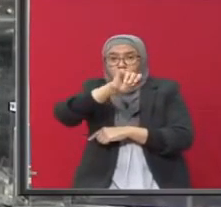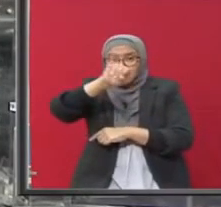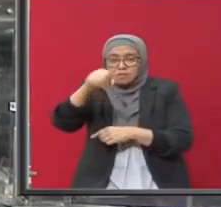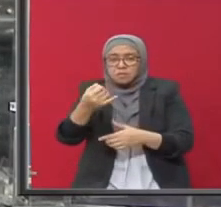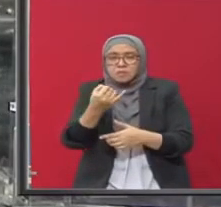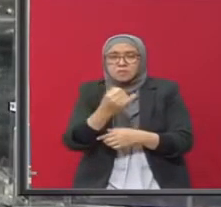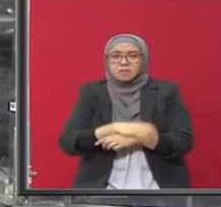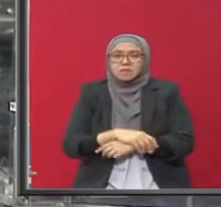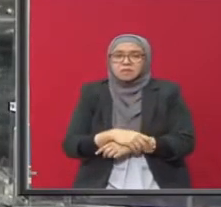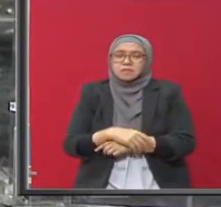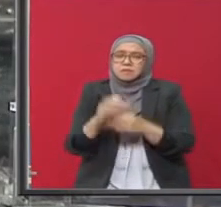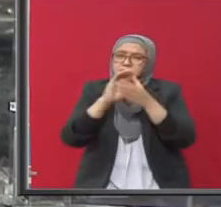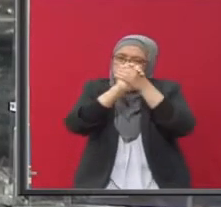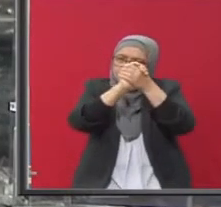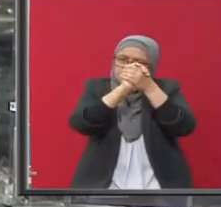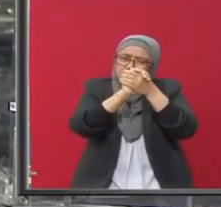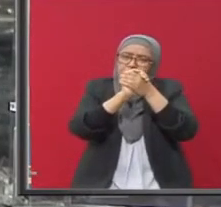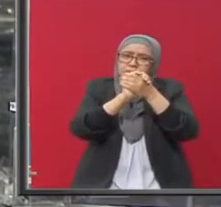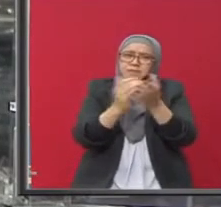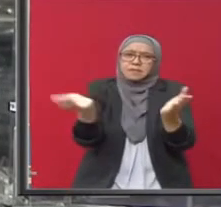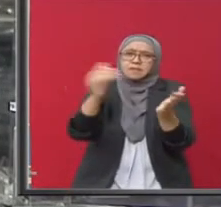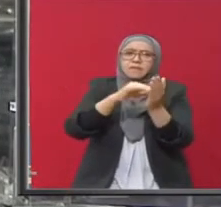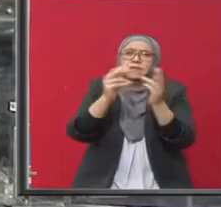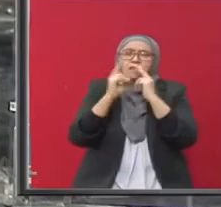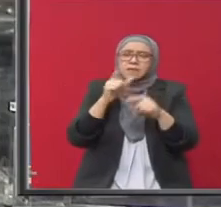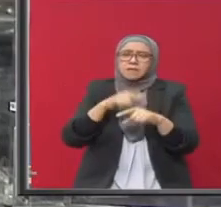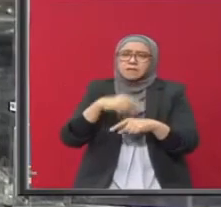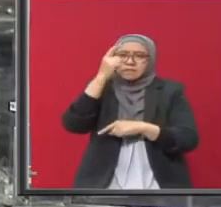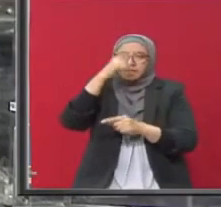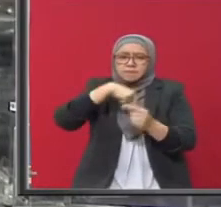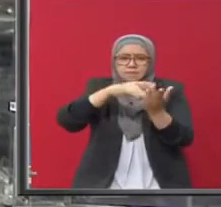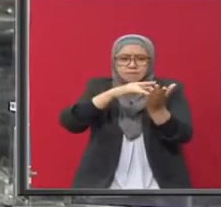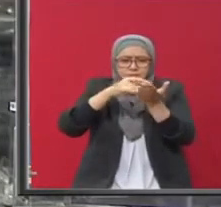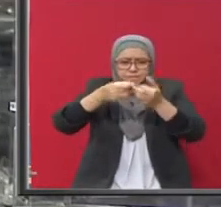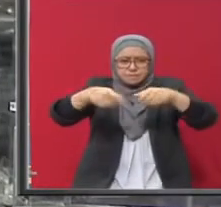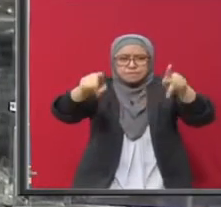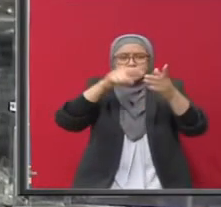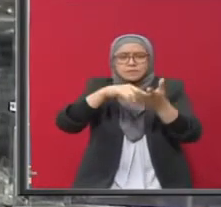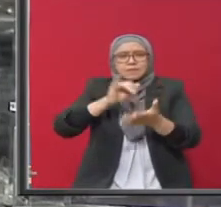Di kesempatan ini saya ingin penjelasan dari pihak kementerian